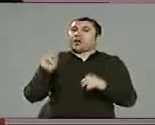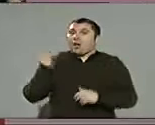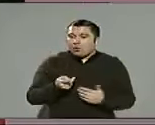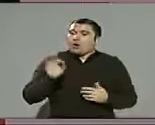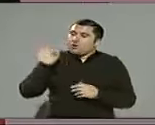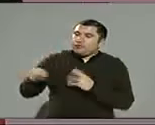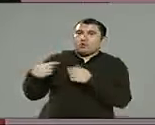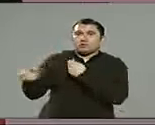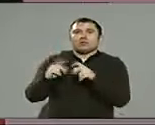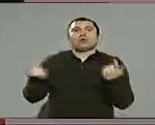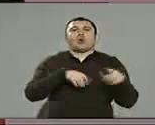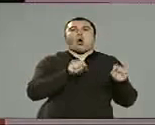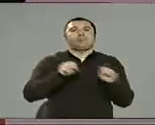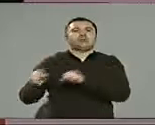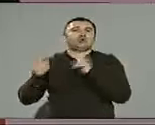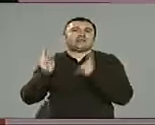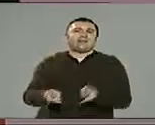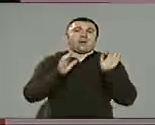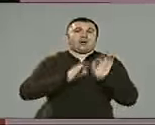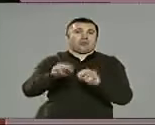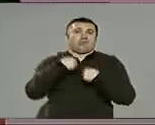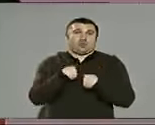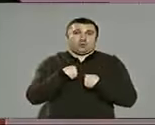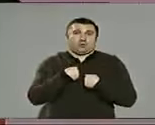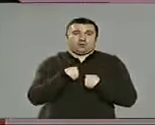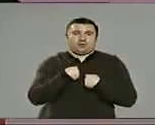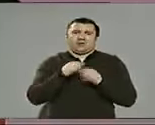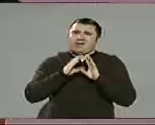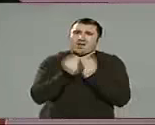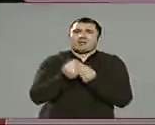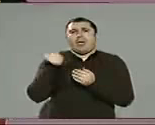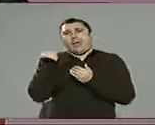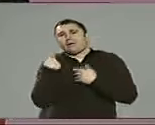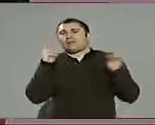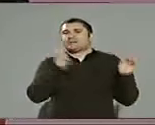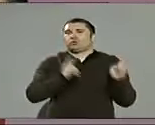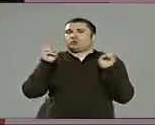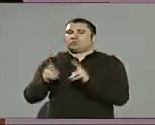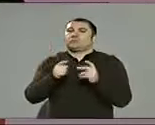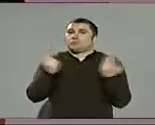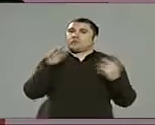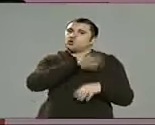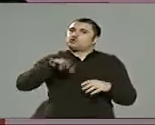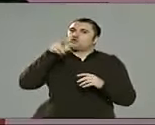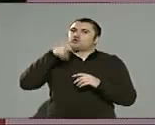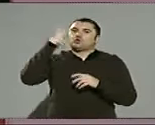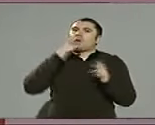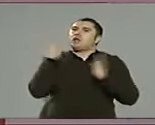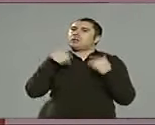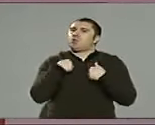und das Optionsrecht eingeführt. Und Genossinnen und Genossen, all diese Entlastungen haben wir Sozialdemokratinnen und Sozialdemokraten durchgesetzt.